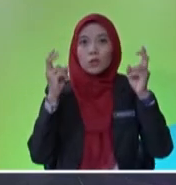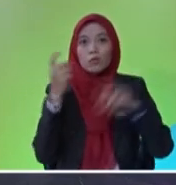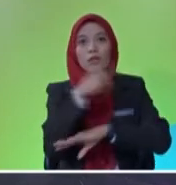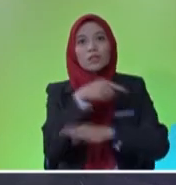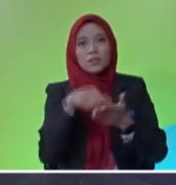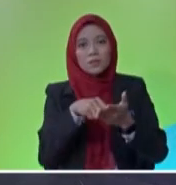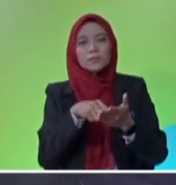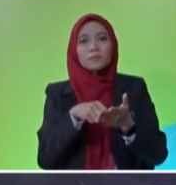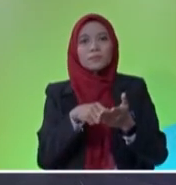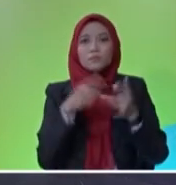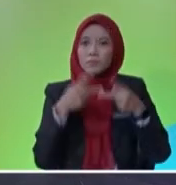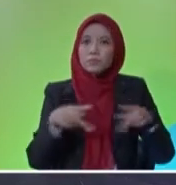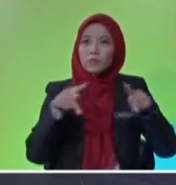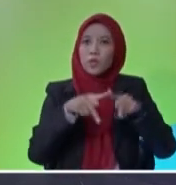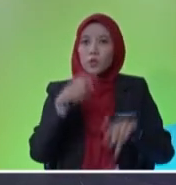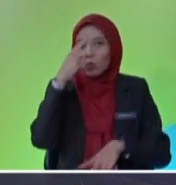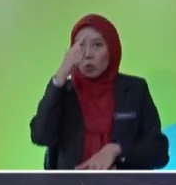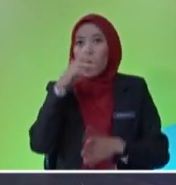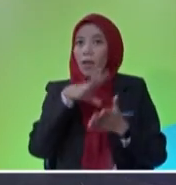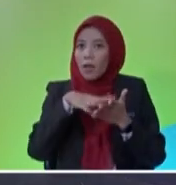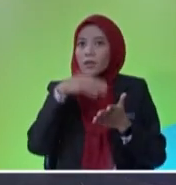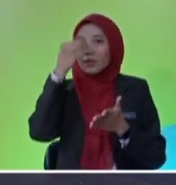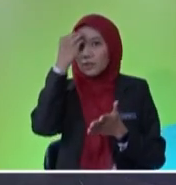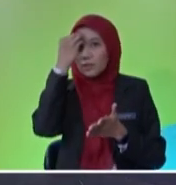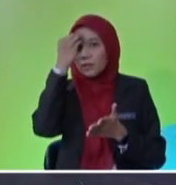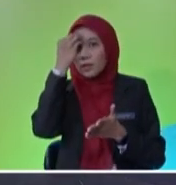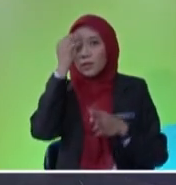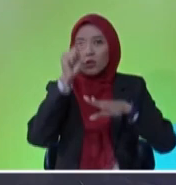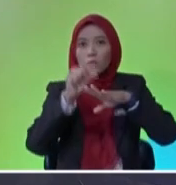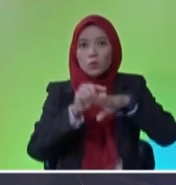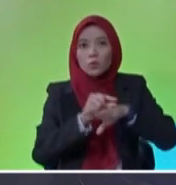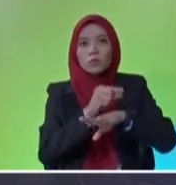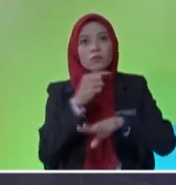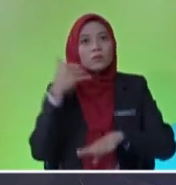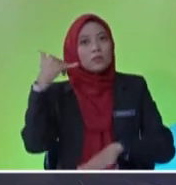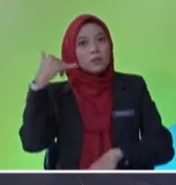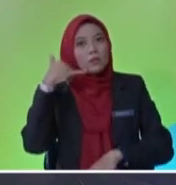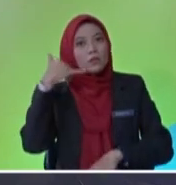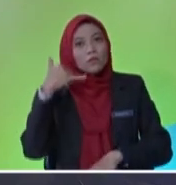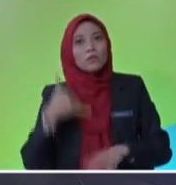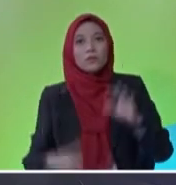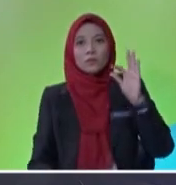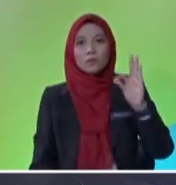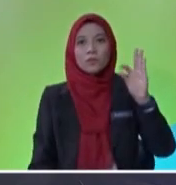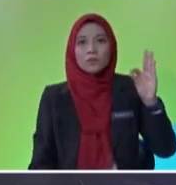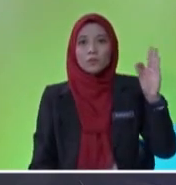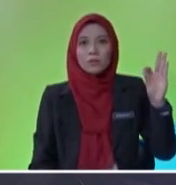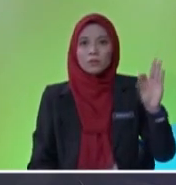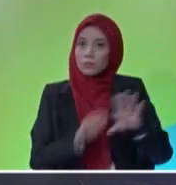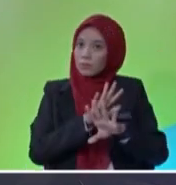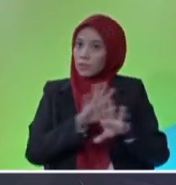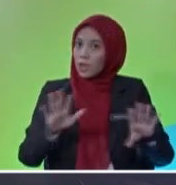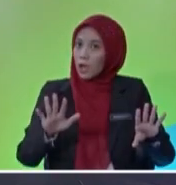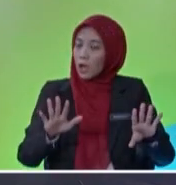yang penting kepada murid-murid di luasannya untuk didedahkan kepada penggunaan kalian kecemasan 999 tapi awas jangan